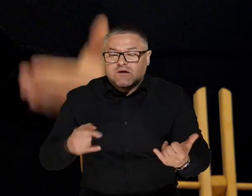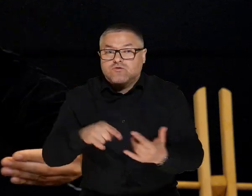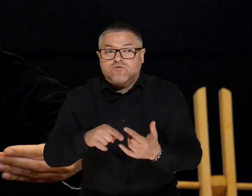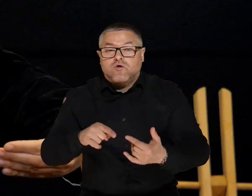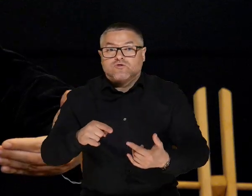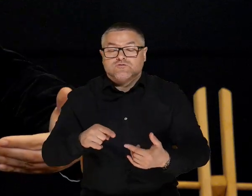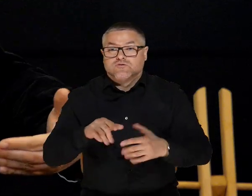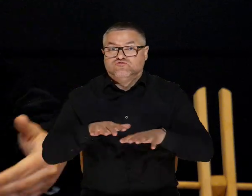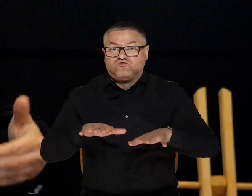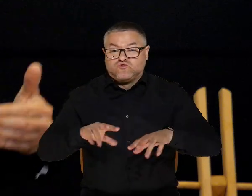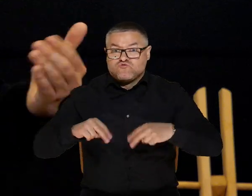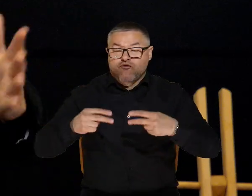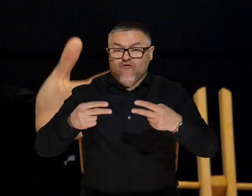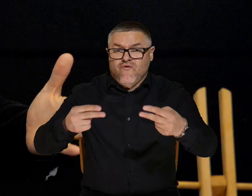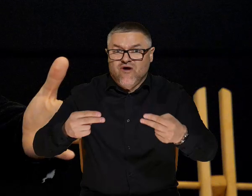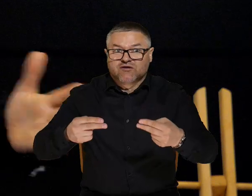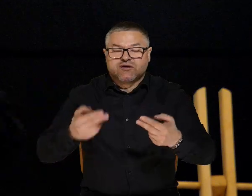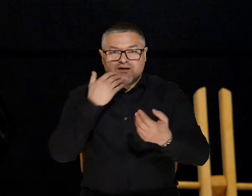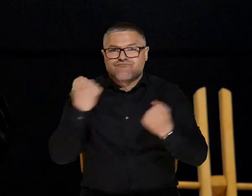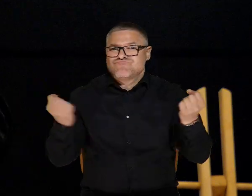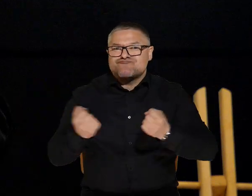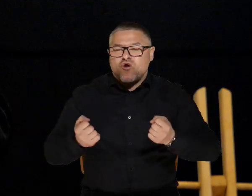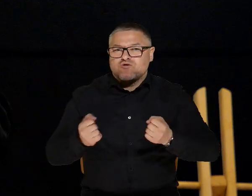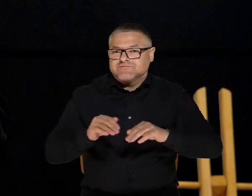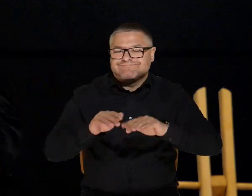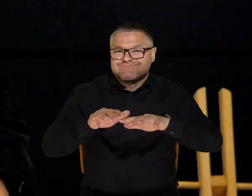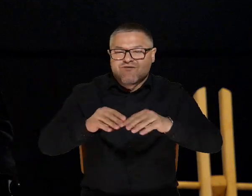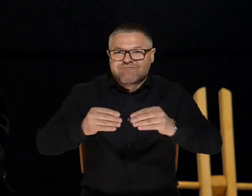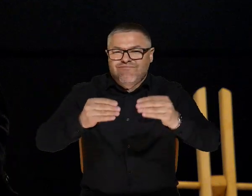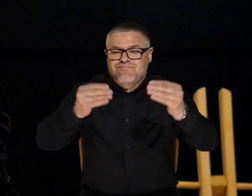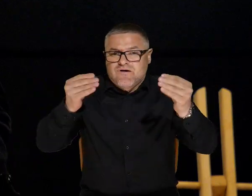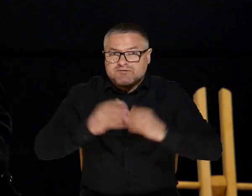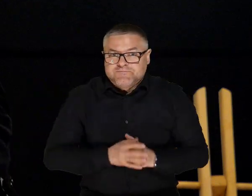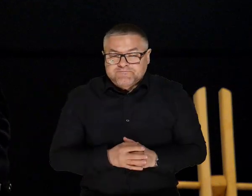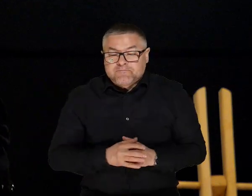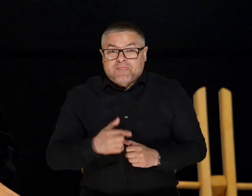sposób taki nadmiarowy, tak, i też bardzo defensywny, to znaczy ja też myślę, że